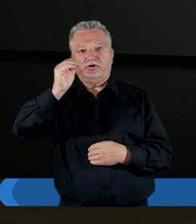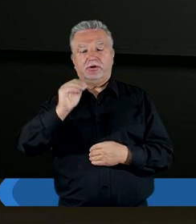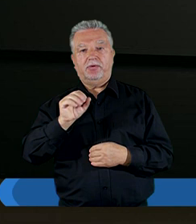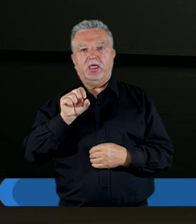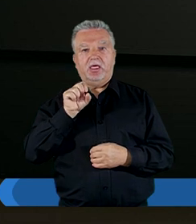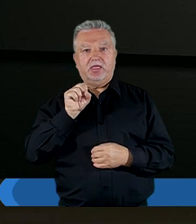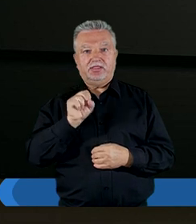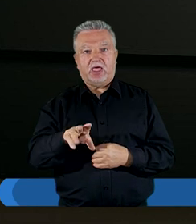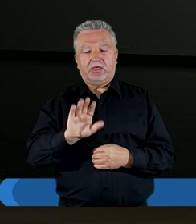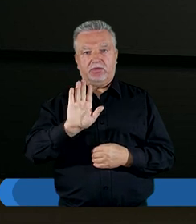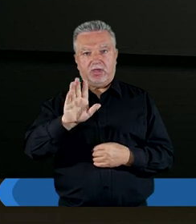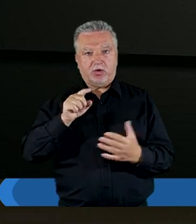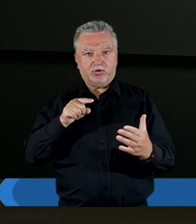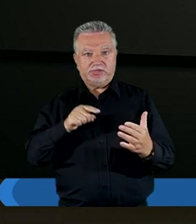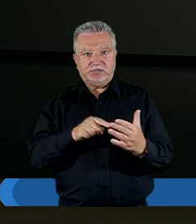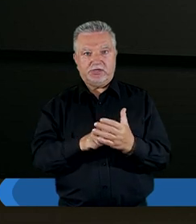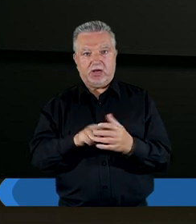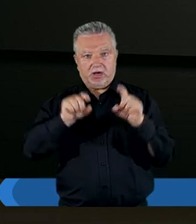cel szatan,